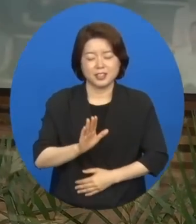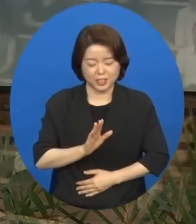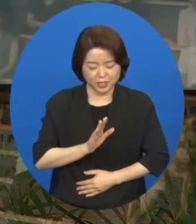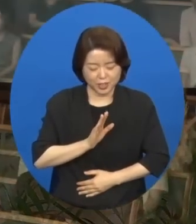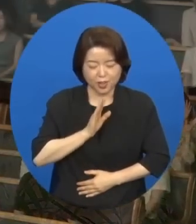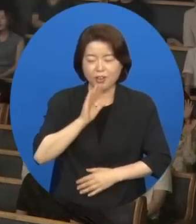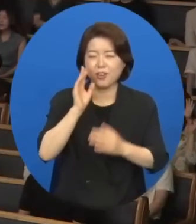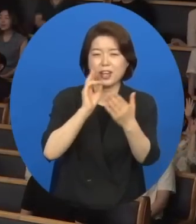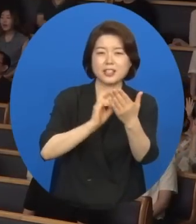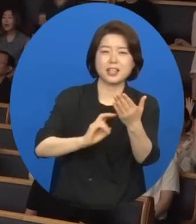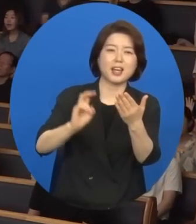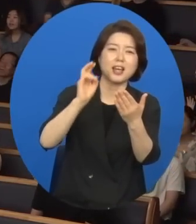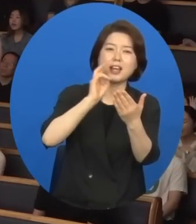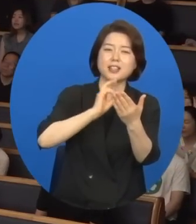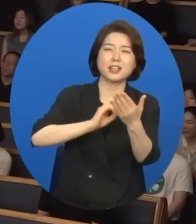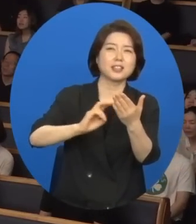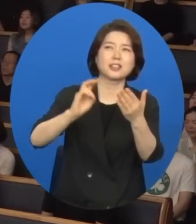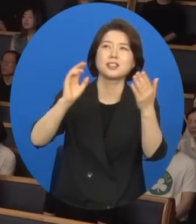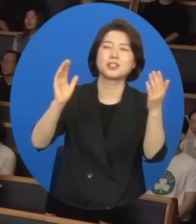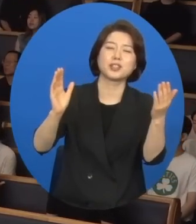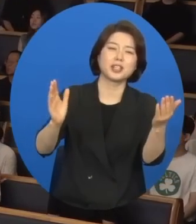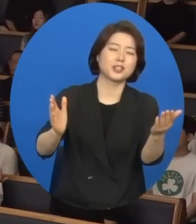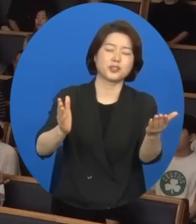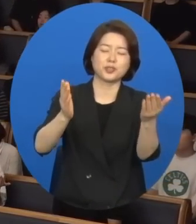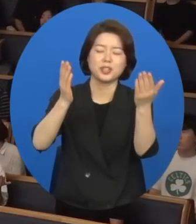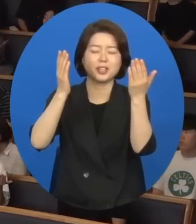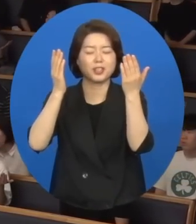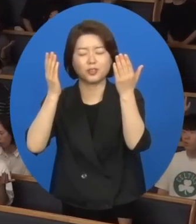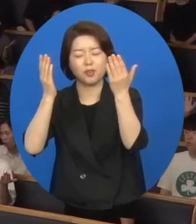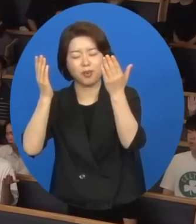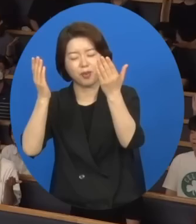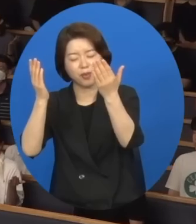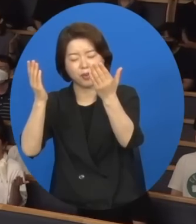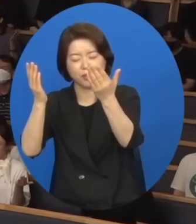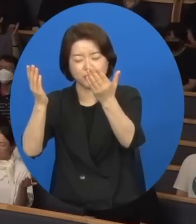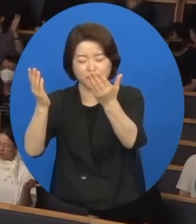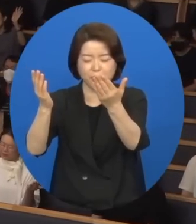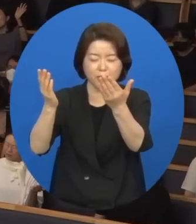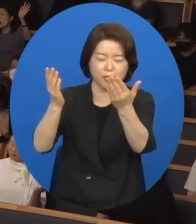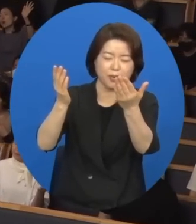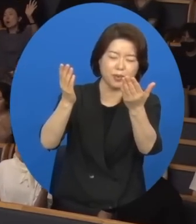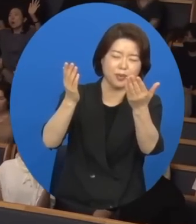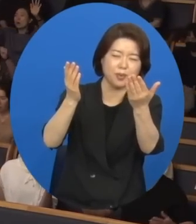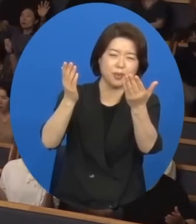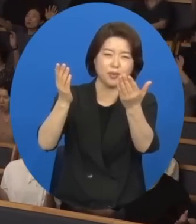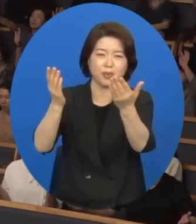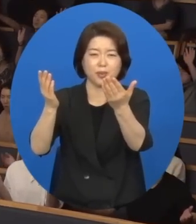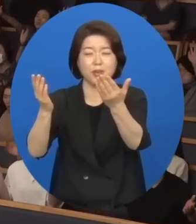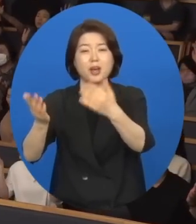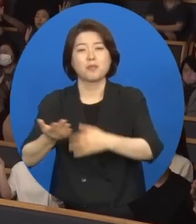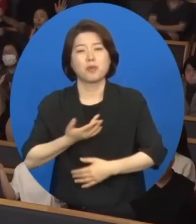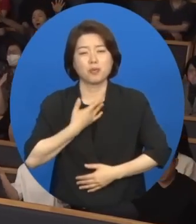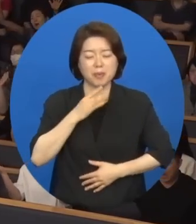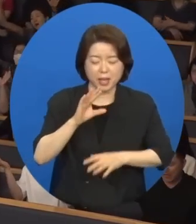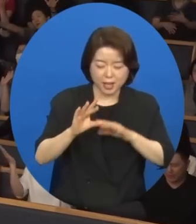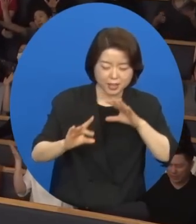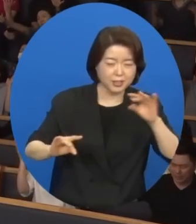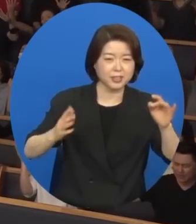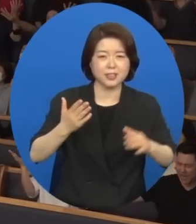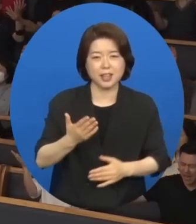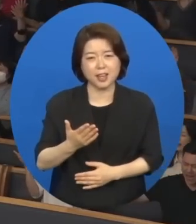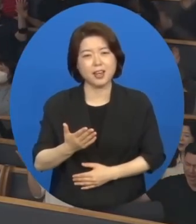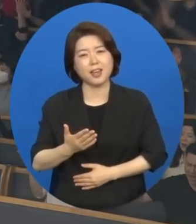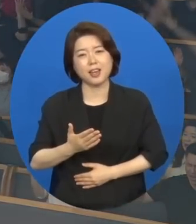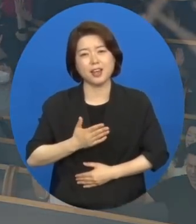사랑을 진정한 찬양 드릴 수 있도록. 네, 손을 들고 찬양합시다. 목마른 나의 영혼.